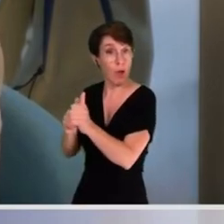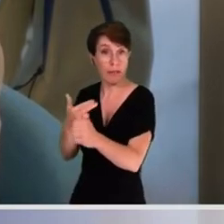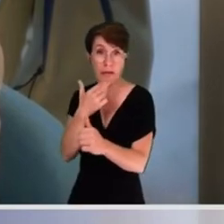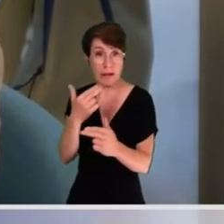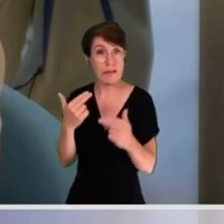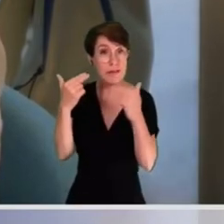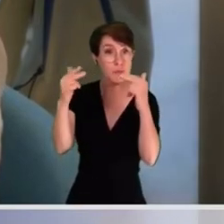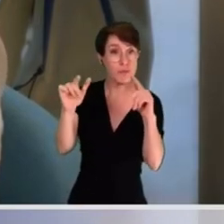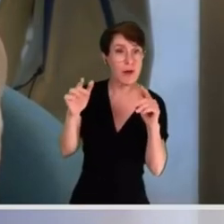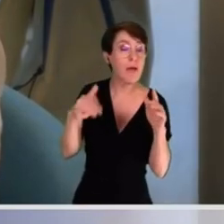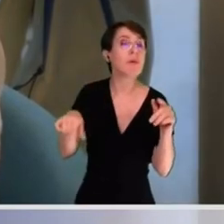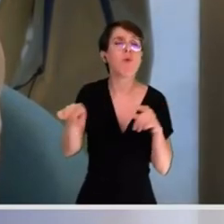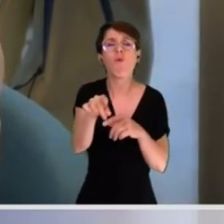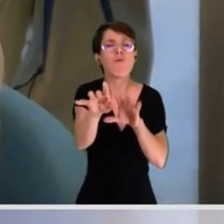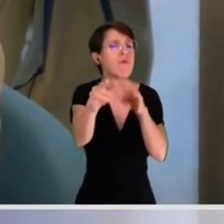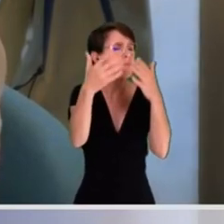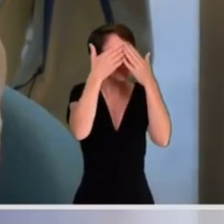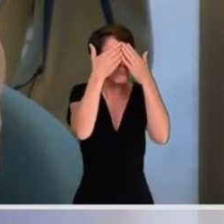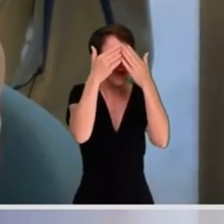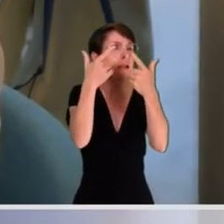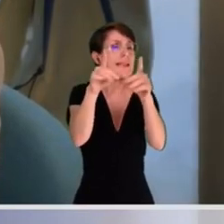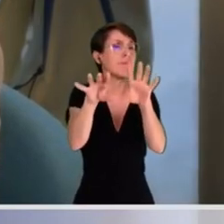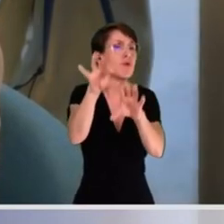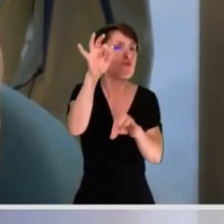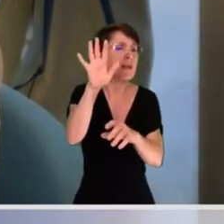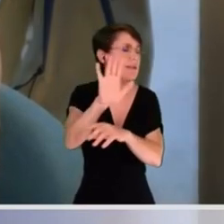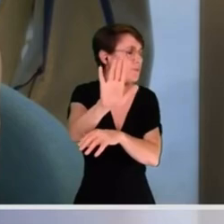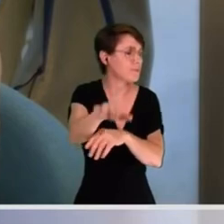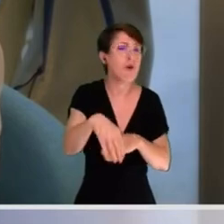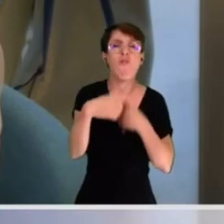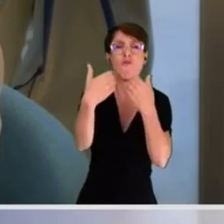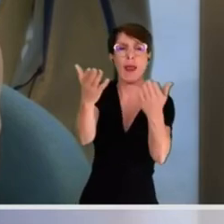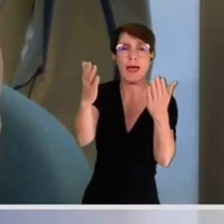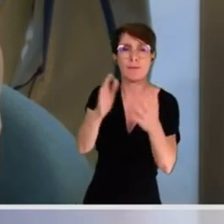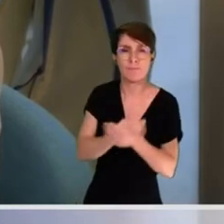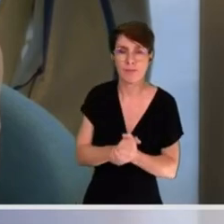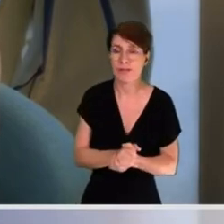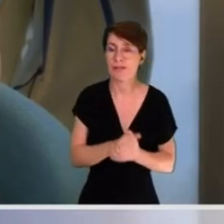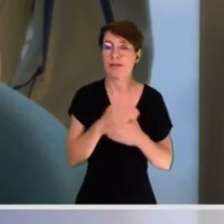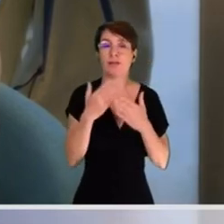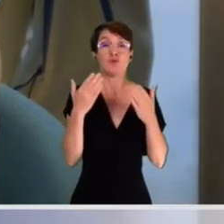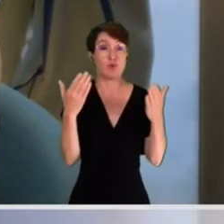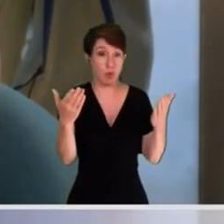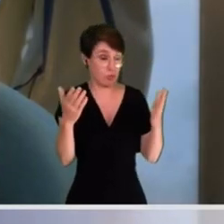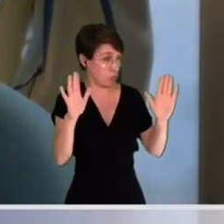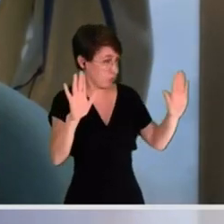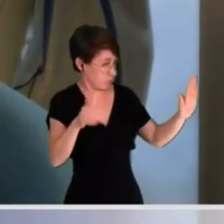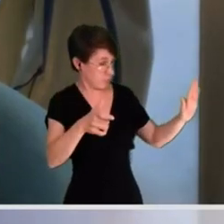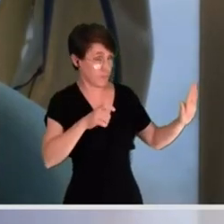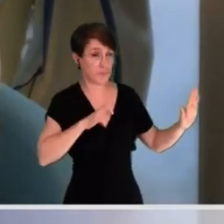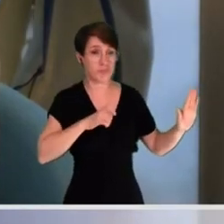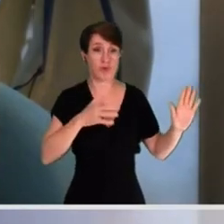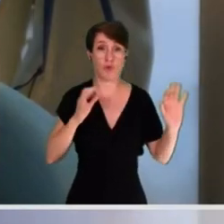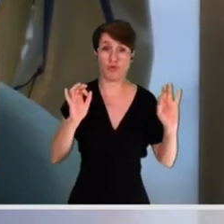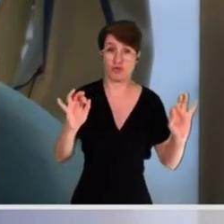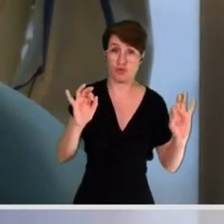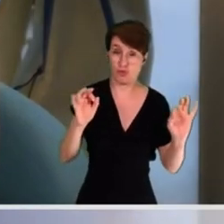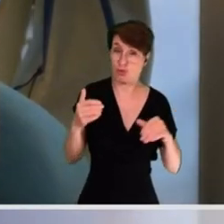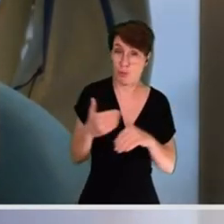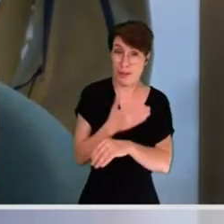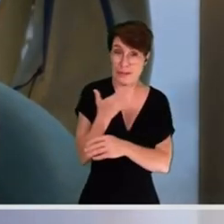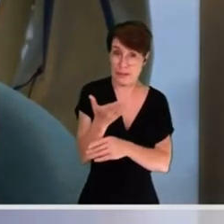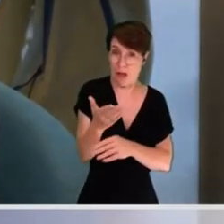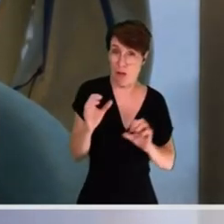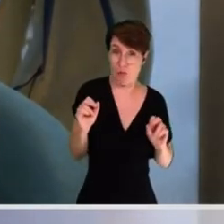étant, ça vous appartient. Donc, puisque c'est cela qui va se passer, nous